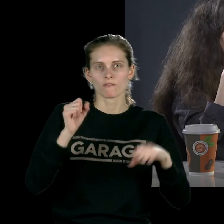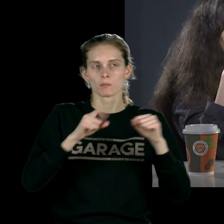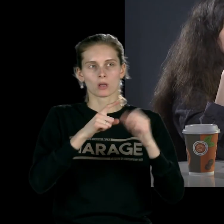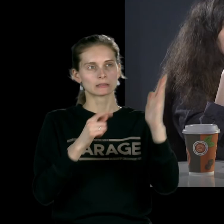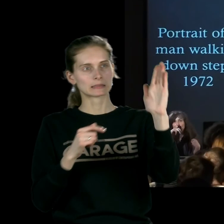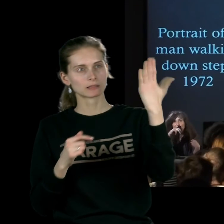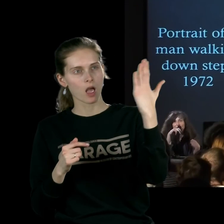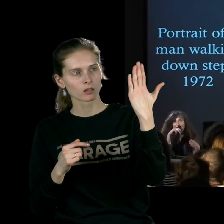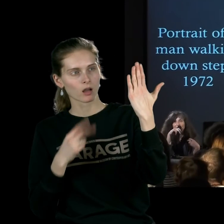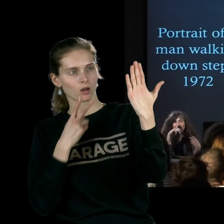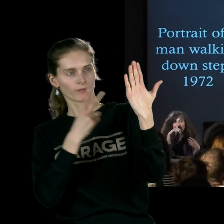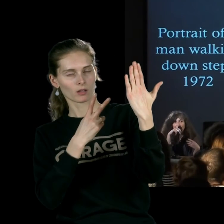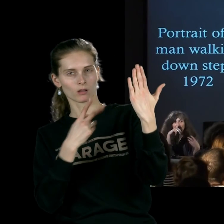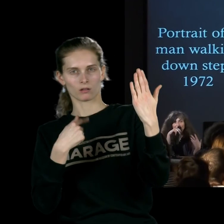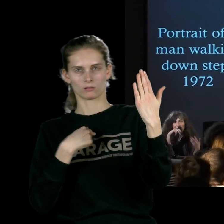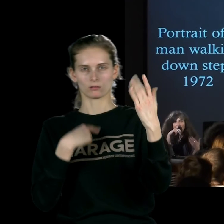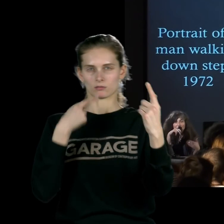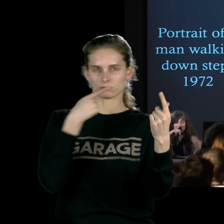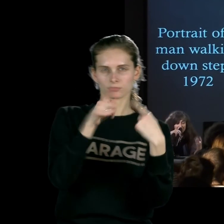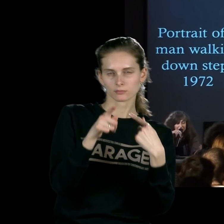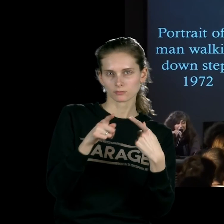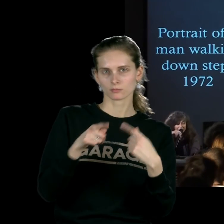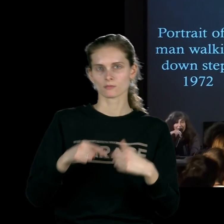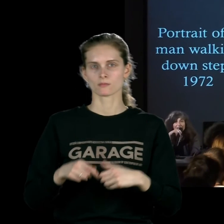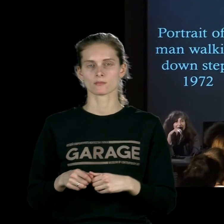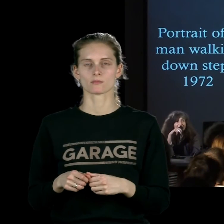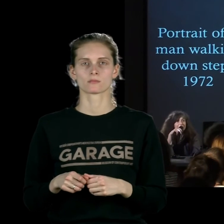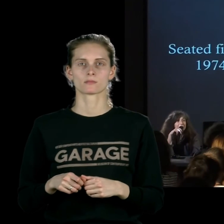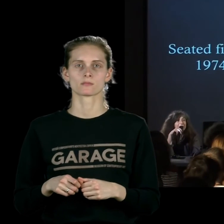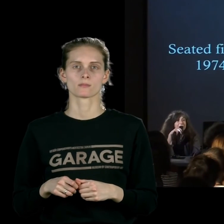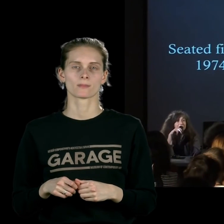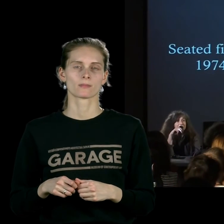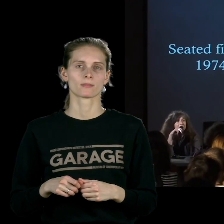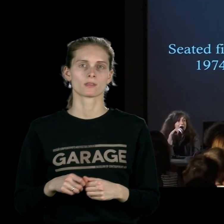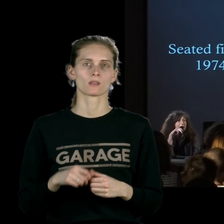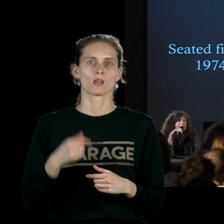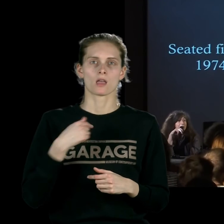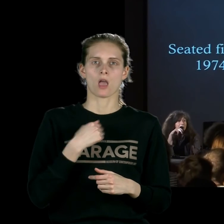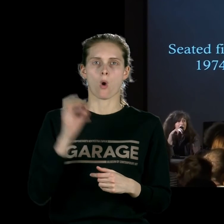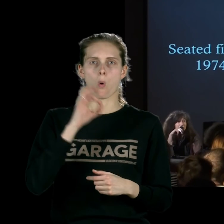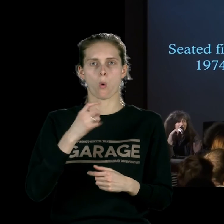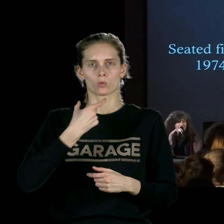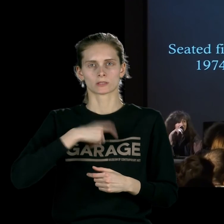время отстает от того представления, которое у нас есть о себе. Вот это и